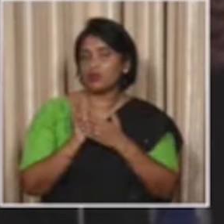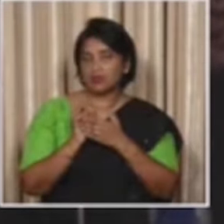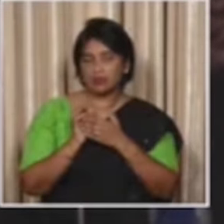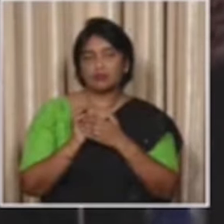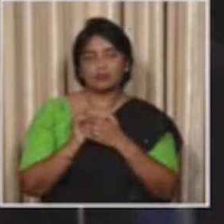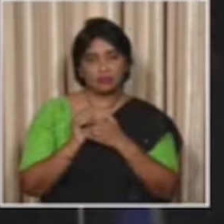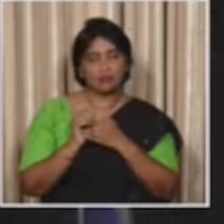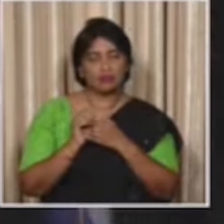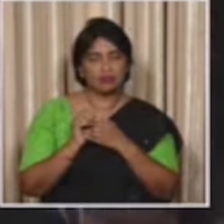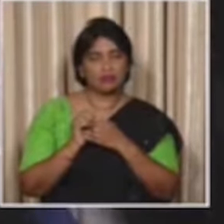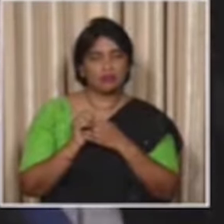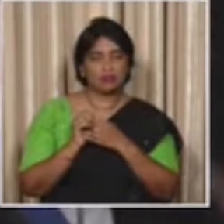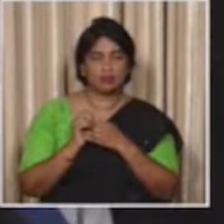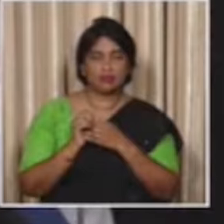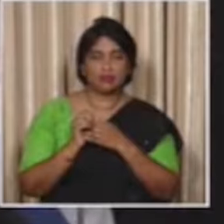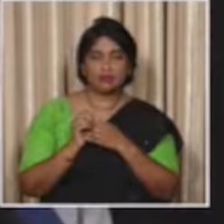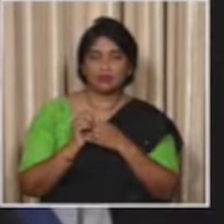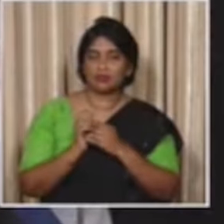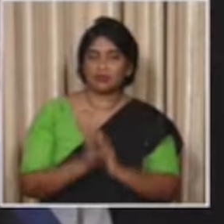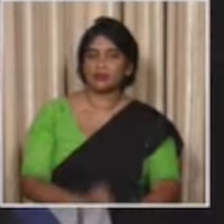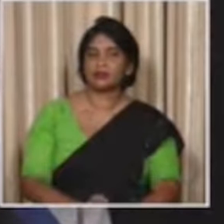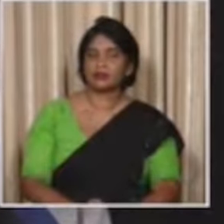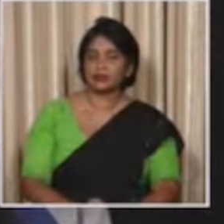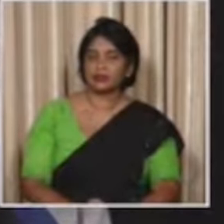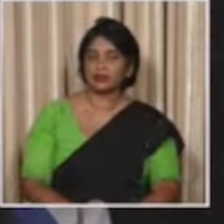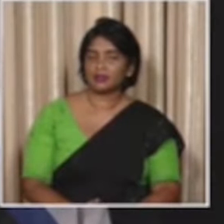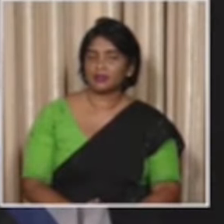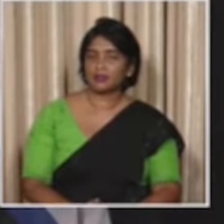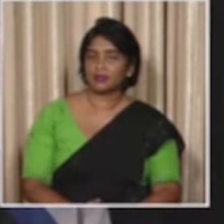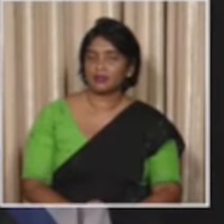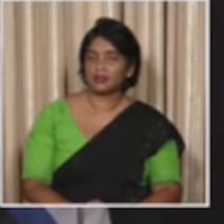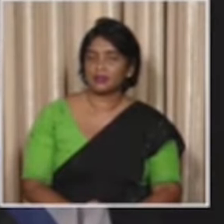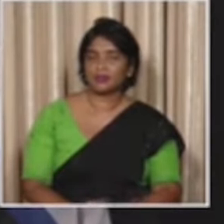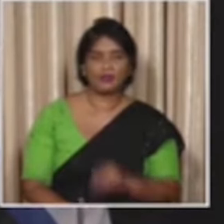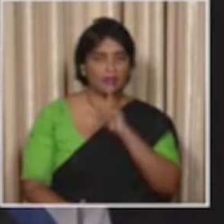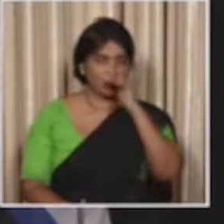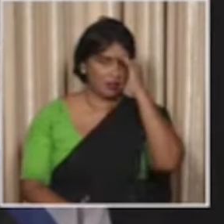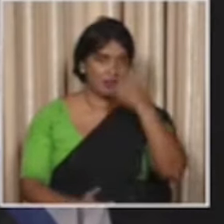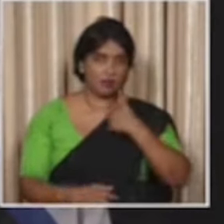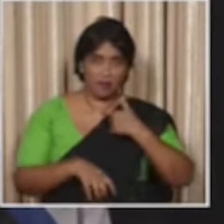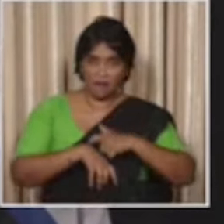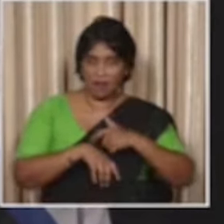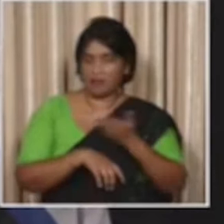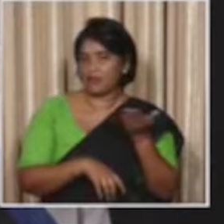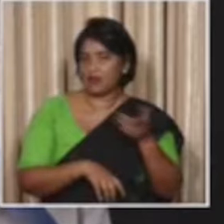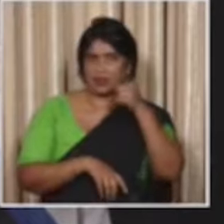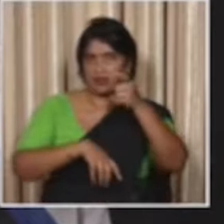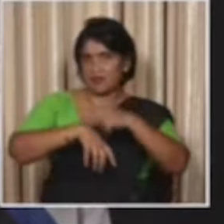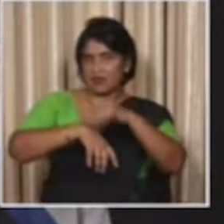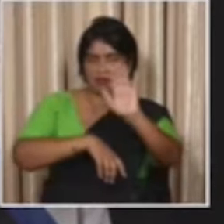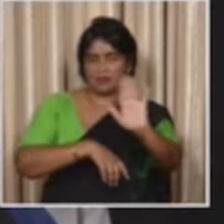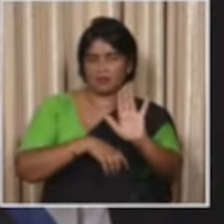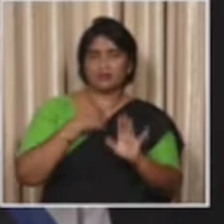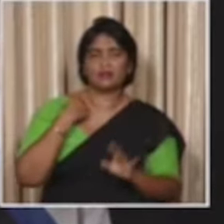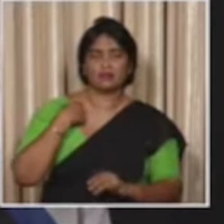පැහැදීමක් තියෙනවා. Let him make a small reply and hurry. Right, you go ahead. අනායකතුමනි මම මගේ වෙලාවෙන් ඉල්ලුවේ මම කිව්වේ මෙතුමා